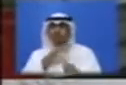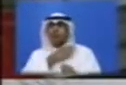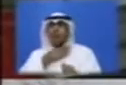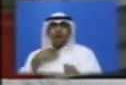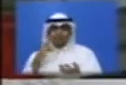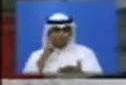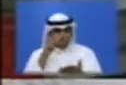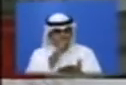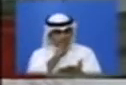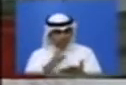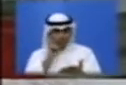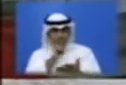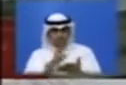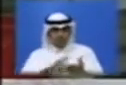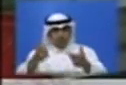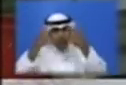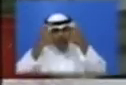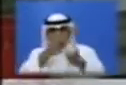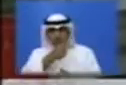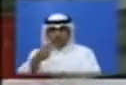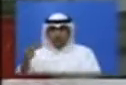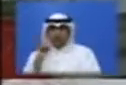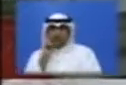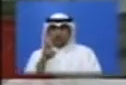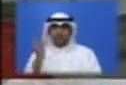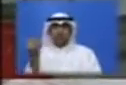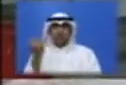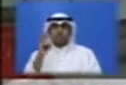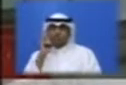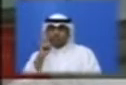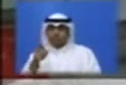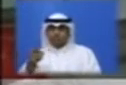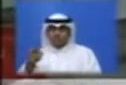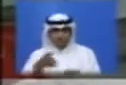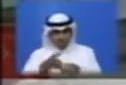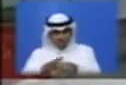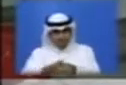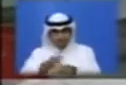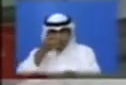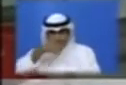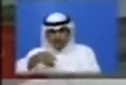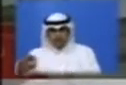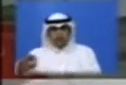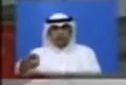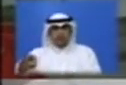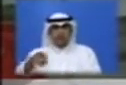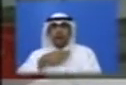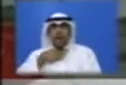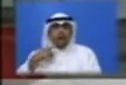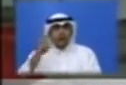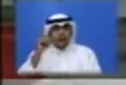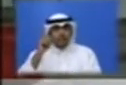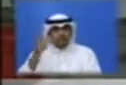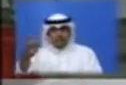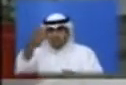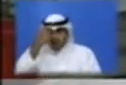ذبحها يتم الكشف على كل الأمراض، وإذا كانت هذه الذبيحة غير صالحة للسلاك العدمي، أن